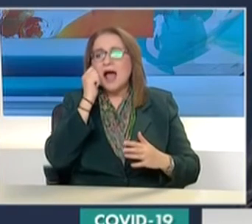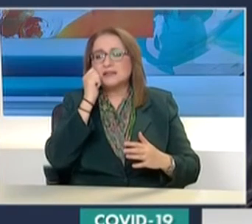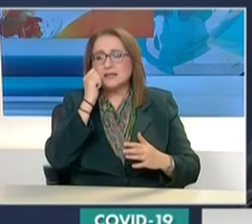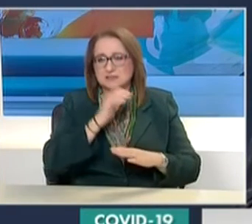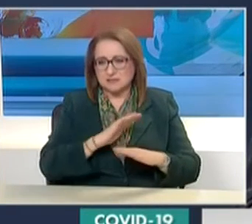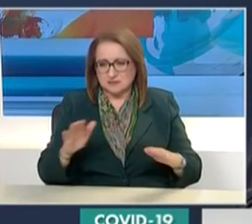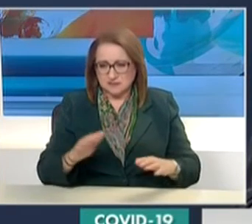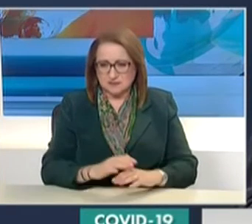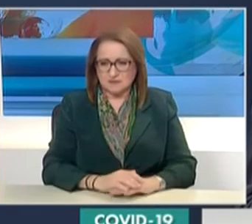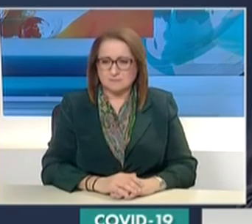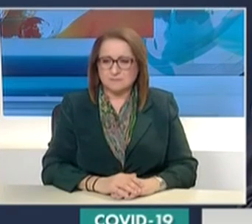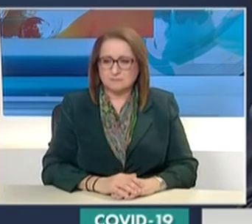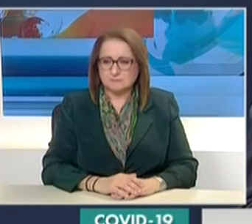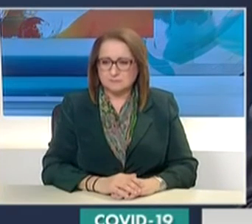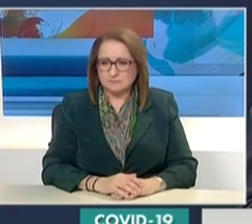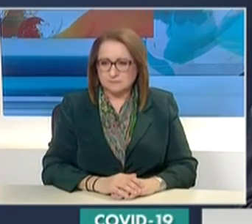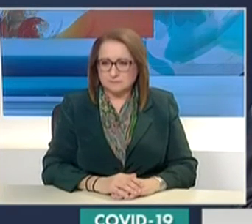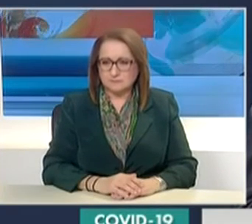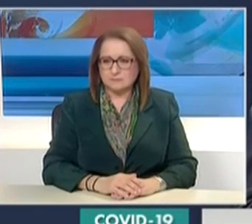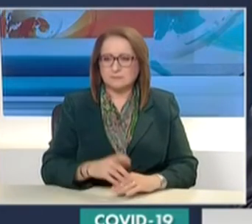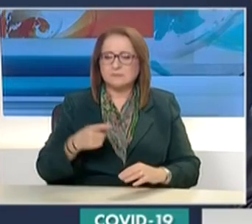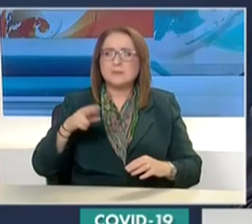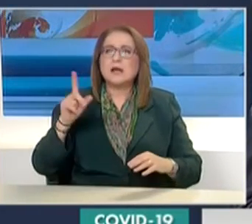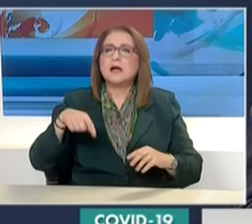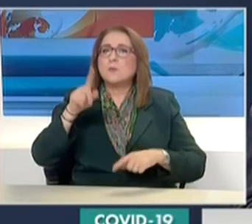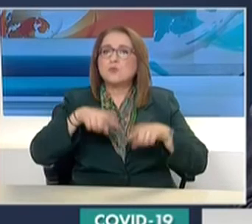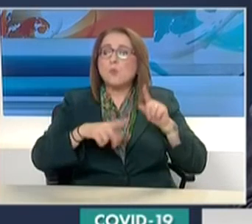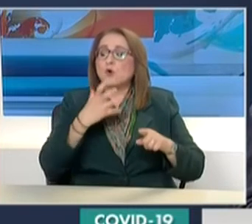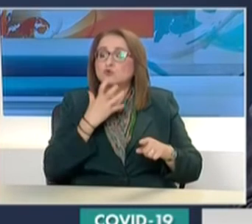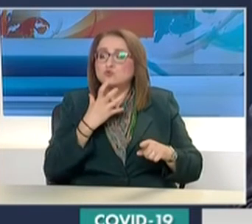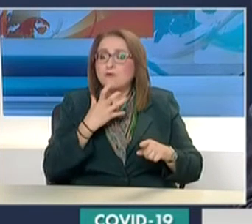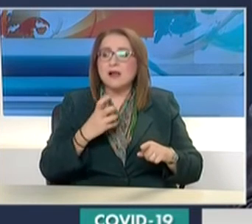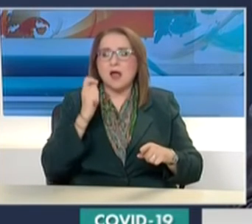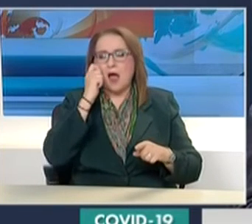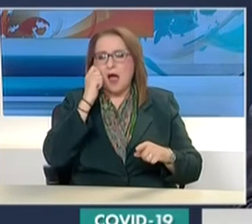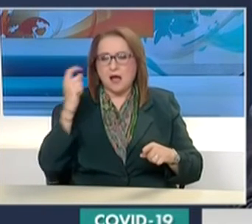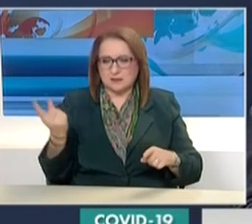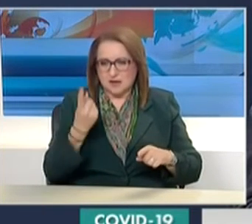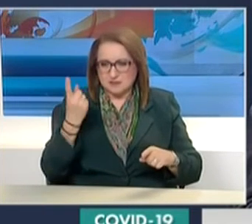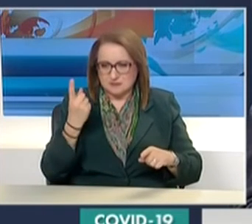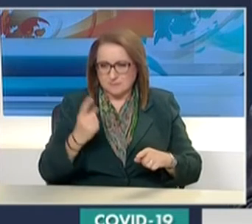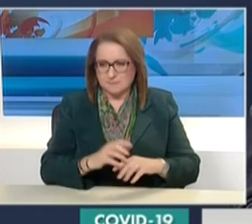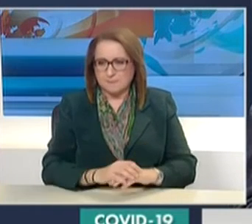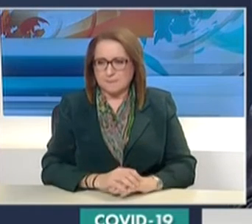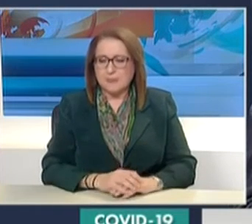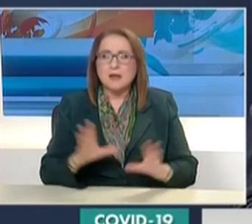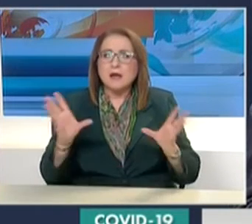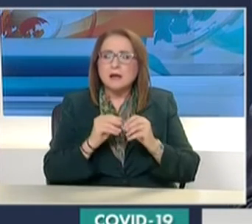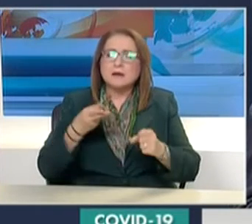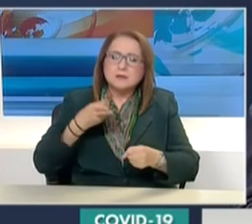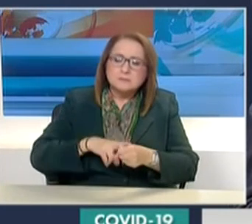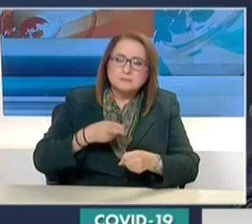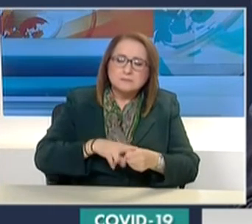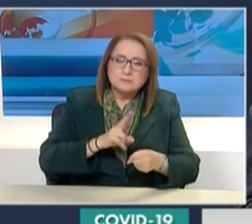Είναι χαρακτηριστική αυτή η υπεροχή των ανθρώπων στα σοβαρά περιστατικά. Νομίζω είναι νωρίς να πούμε κάτι ακόμα όσον αφορά θνητότητα και ΜΕΘ